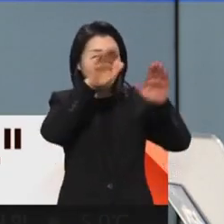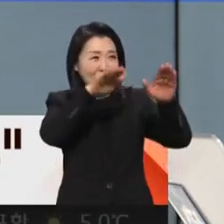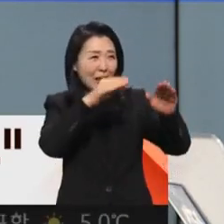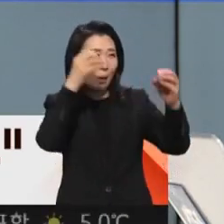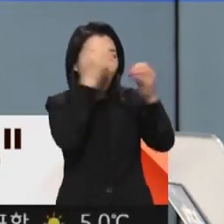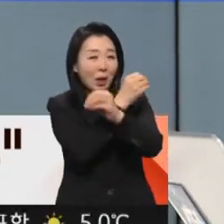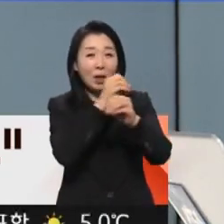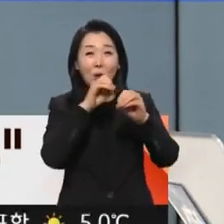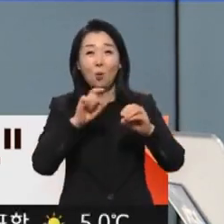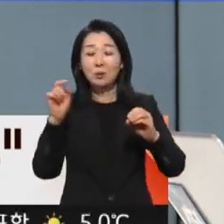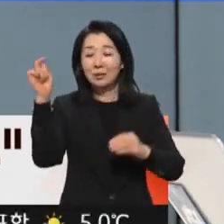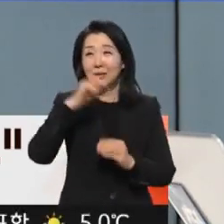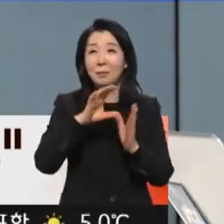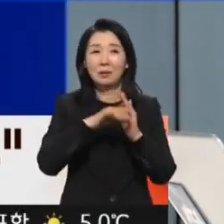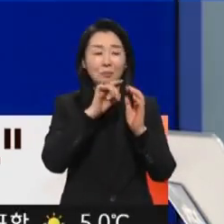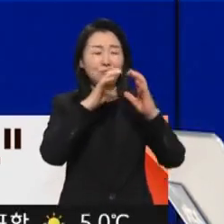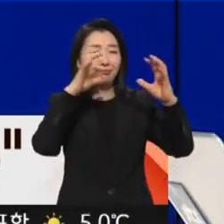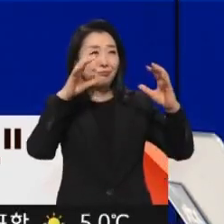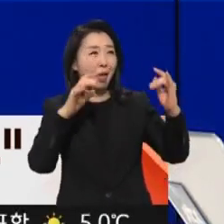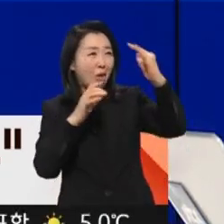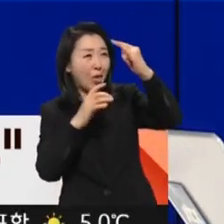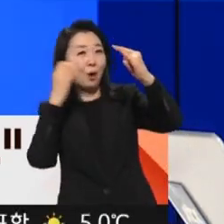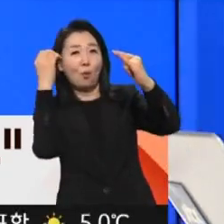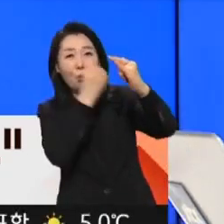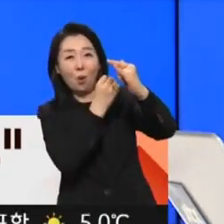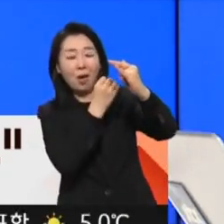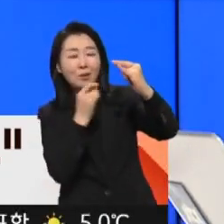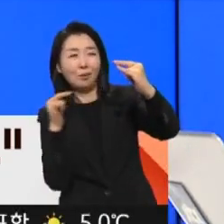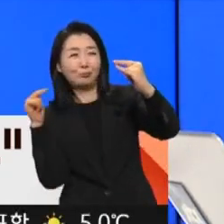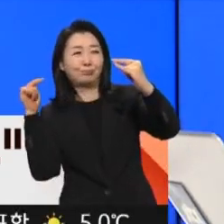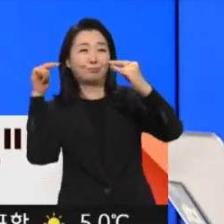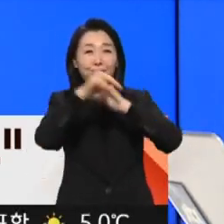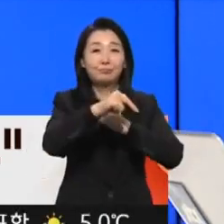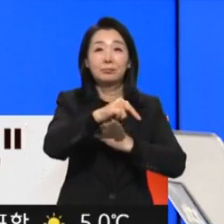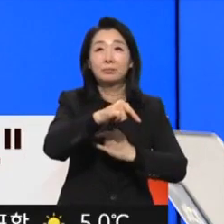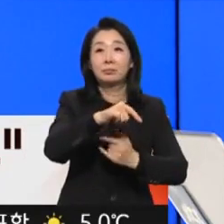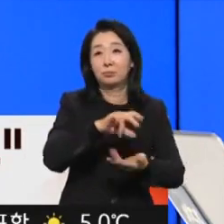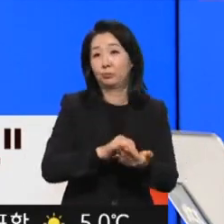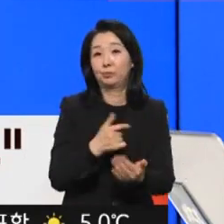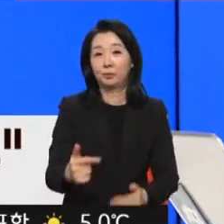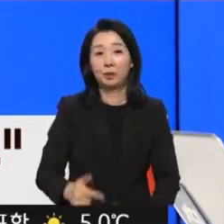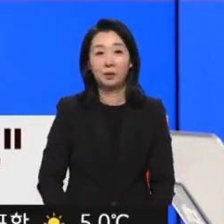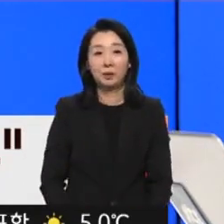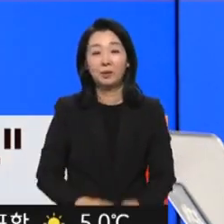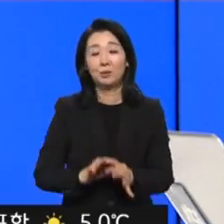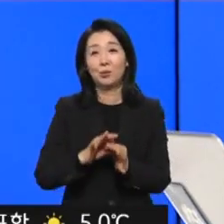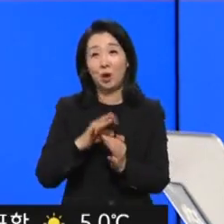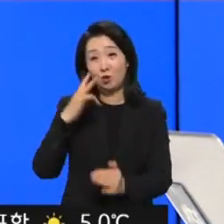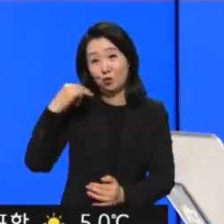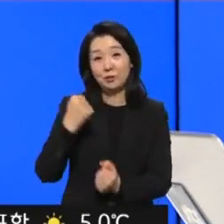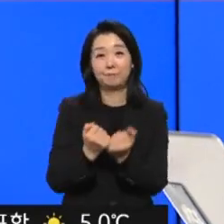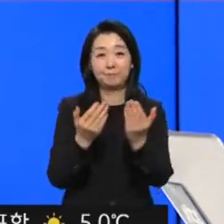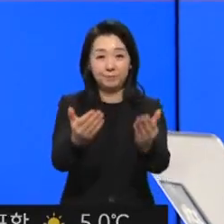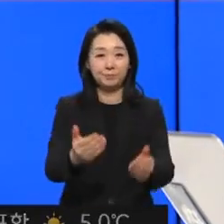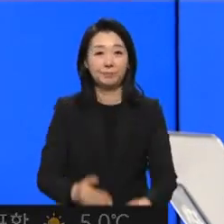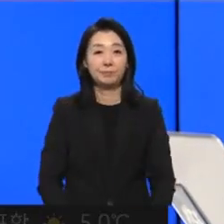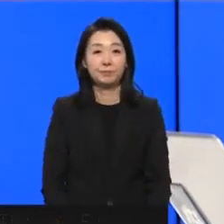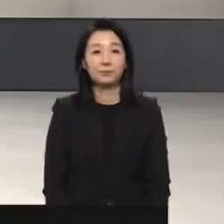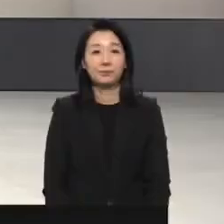오늘 새벽에는 풍선을 북한 무인기로 오인해 대응에 나서는 소동이 또 벌어졌는데요. 관련 소식을 유한울 체커가